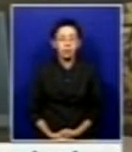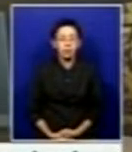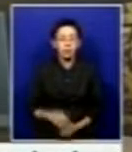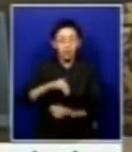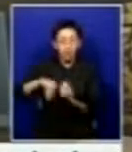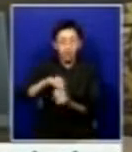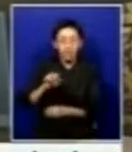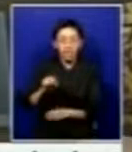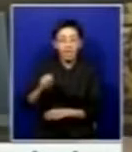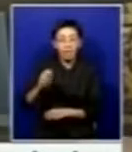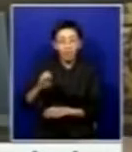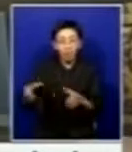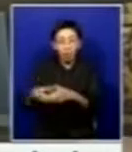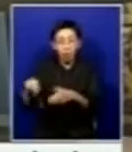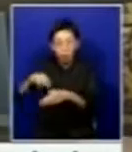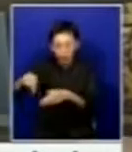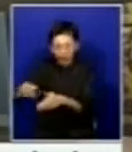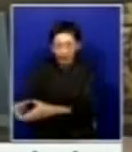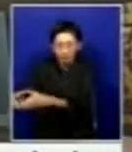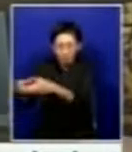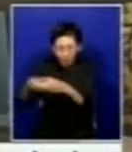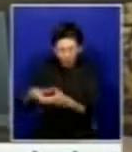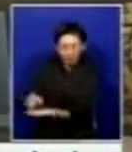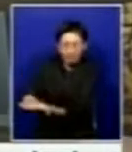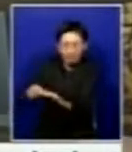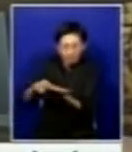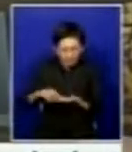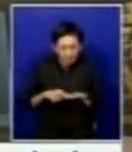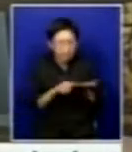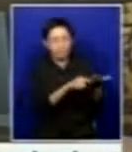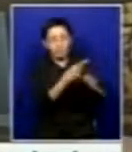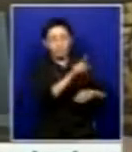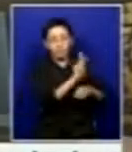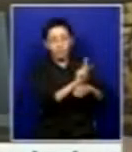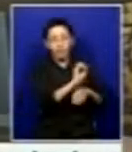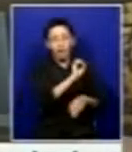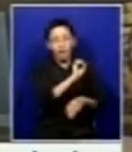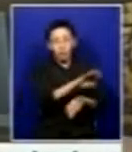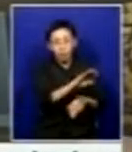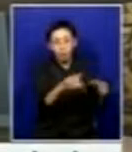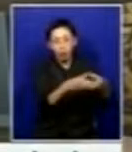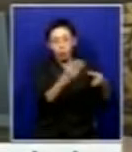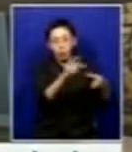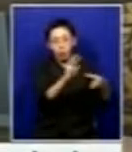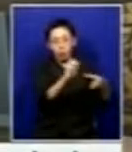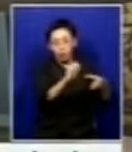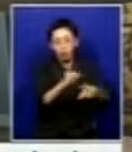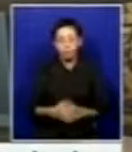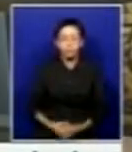การที่มาเรียกร้องต่อผมเองที่จะนำเรียนท่านประธานไปบอกกับทางคณะรัฐมนตรีนะ